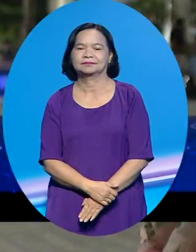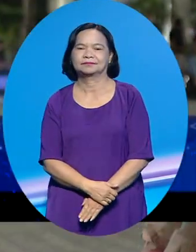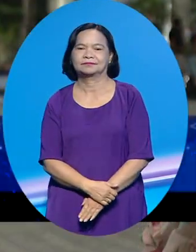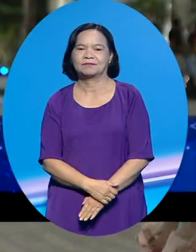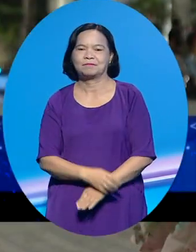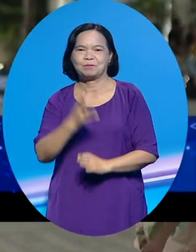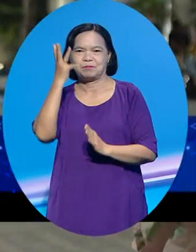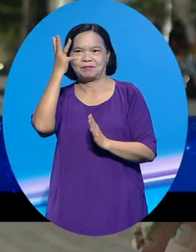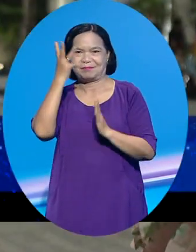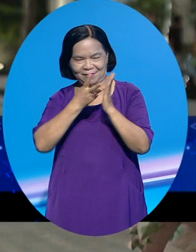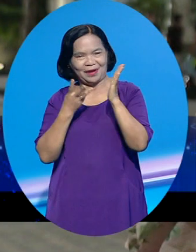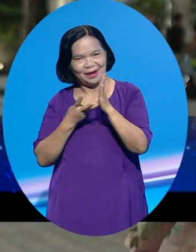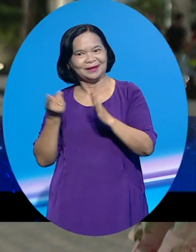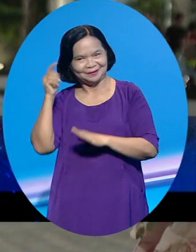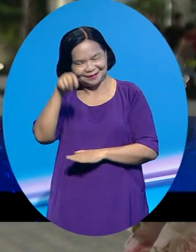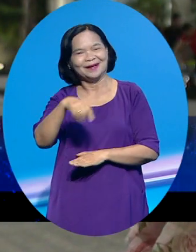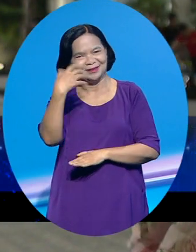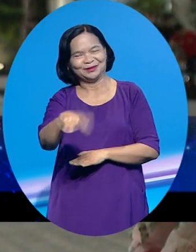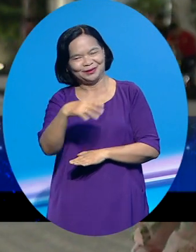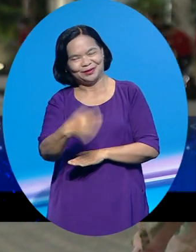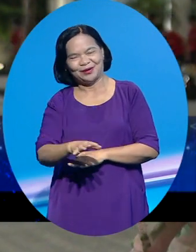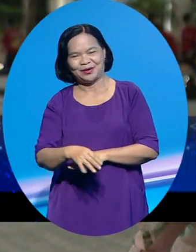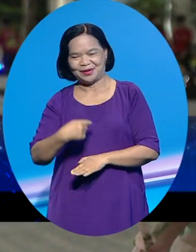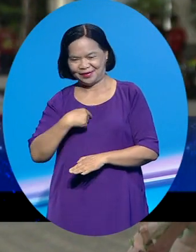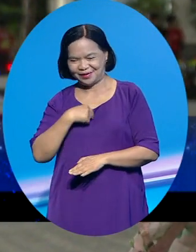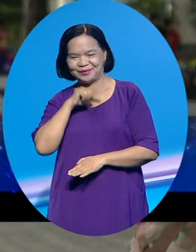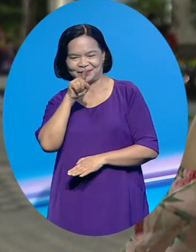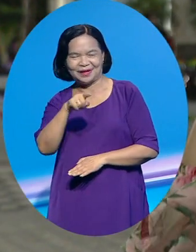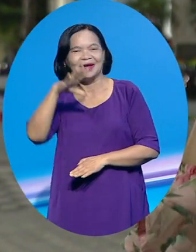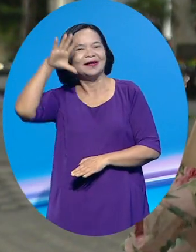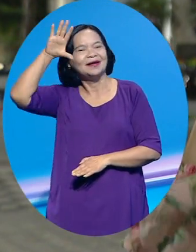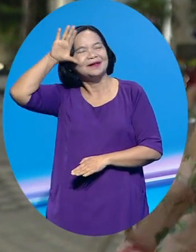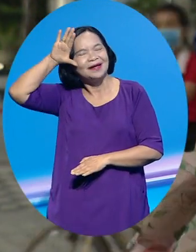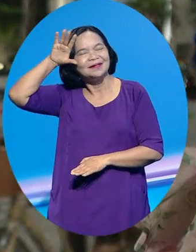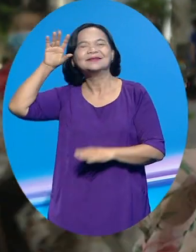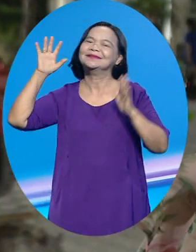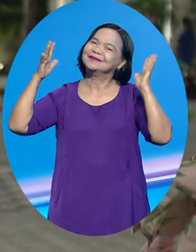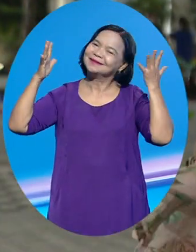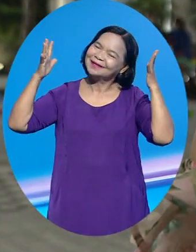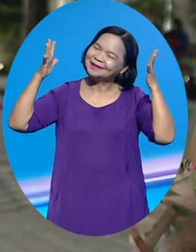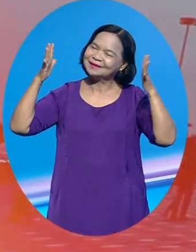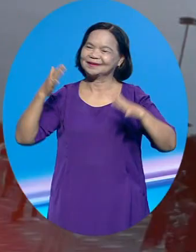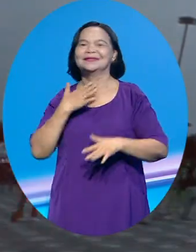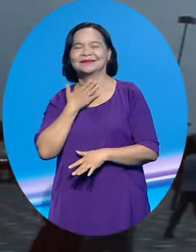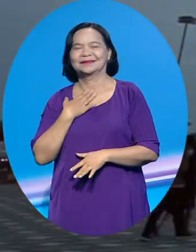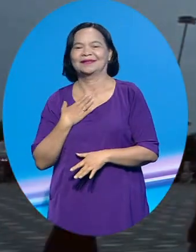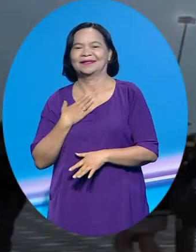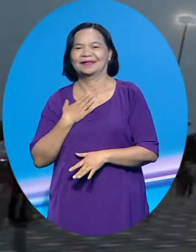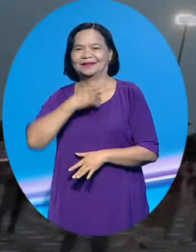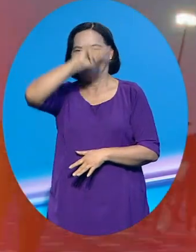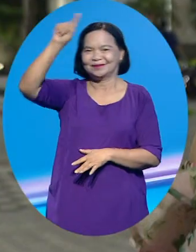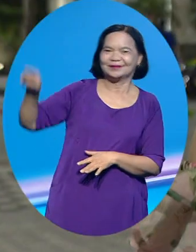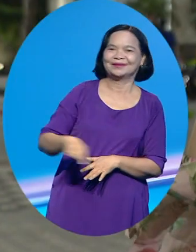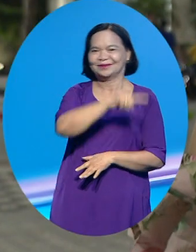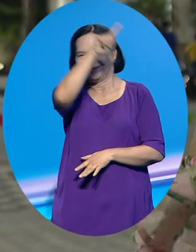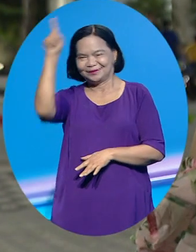lần thứ 3 em đến với công viên châu Á rồi và thật ra là lần nào em tới Đà Nẵng thì em cũng sẽ tới đây chơi bởi vì là em rất thích cái vòng quay Sun